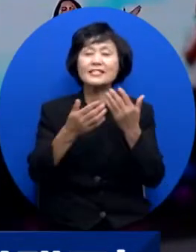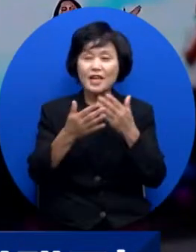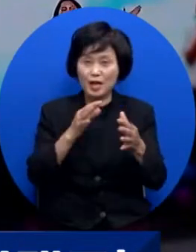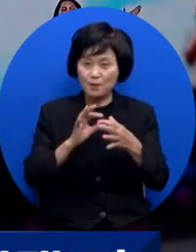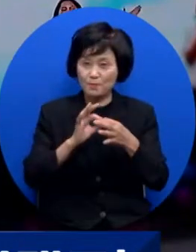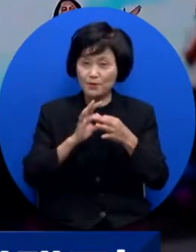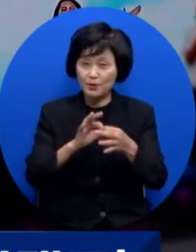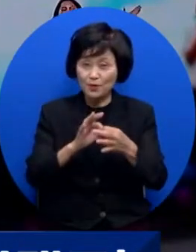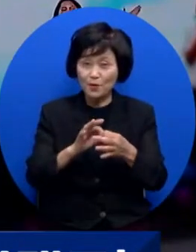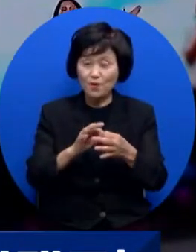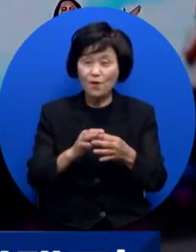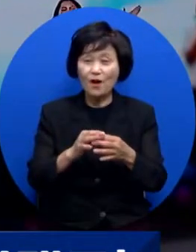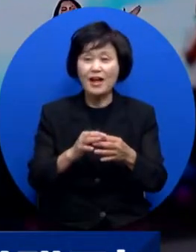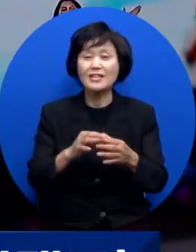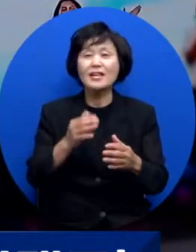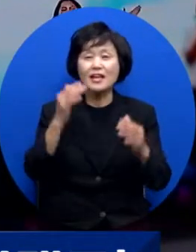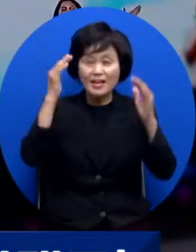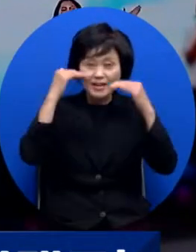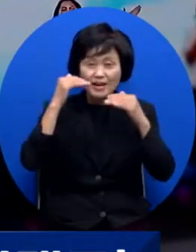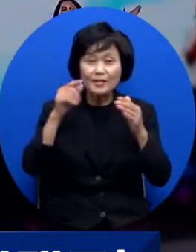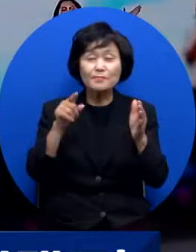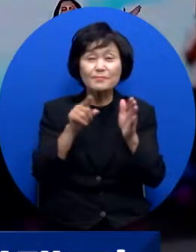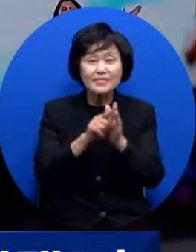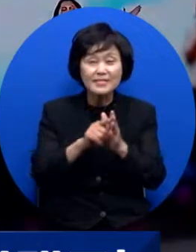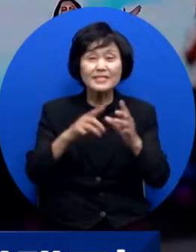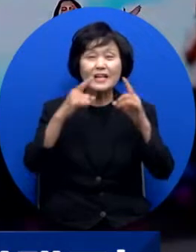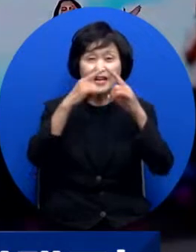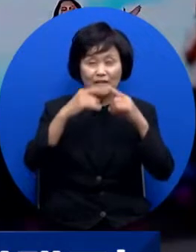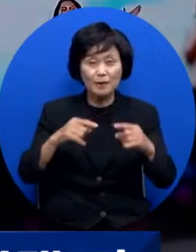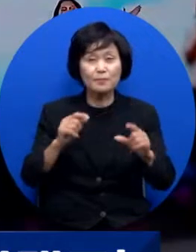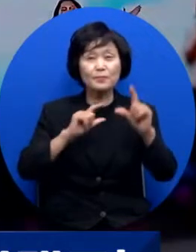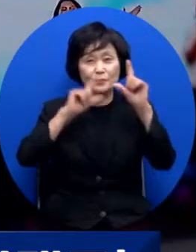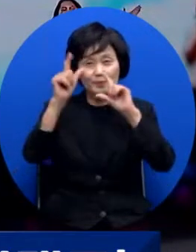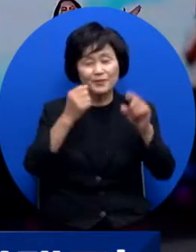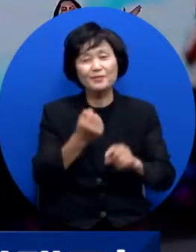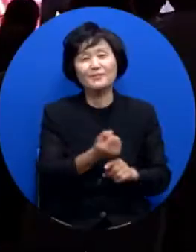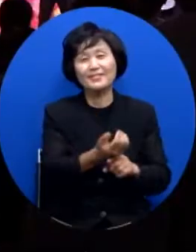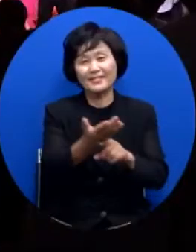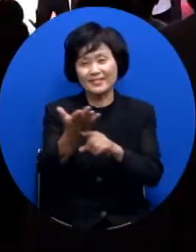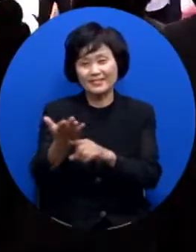세대통합을 이뤄가는 여름 신앙캠프, 그 뜨거운 현장을 김태형 기자가 다녀왔습니다.